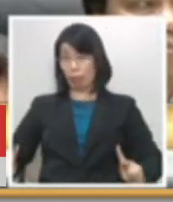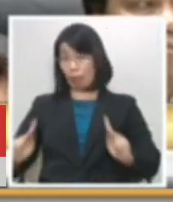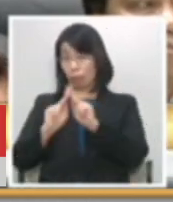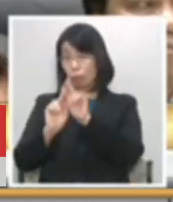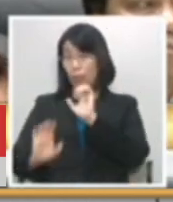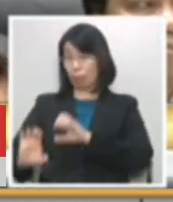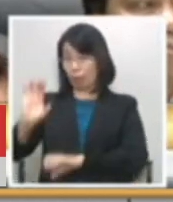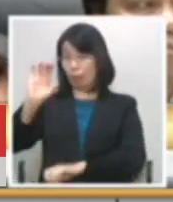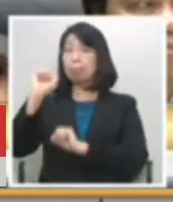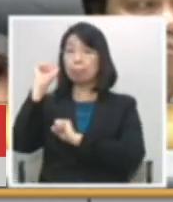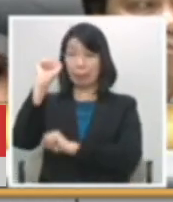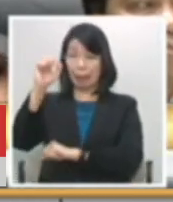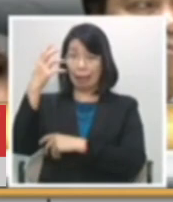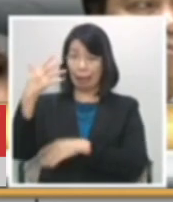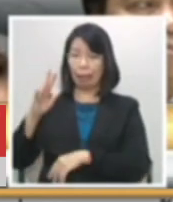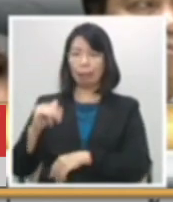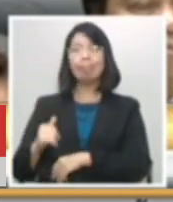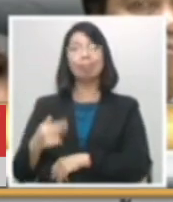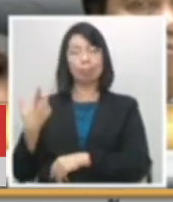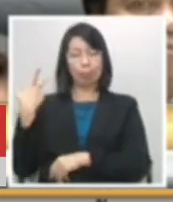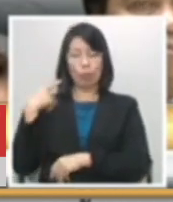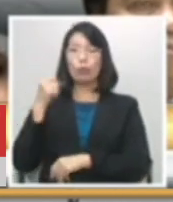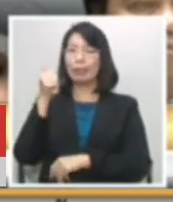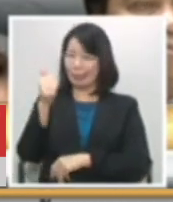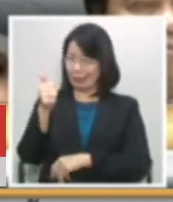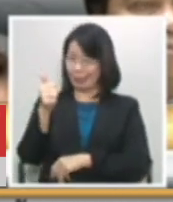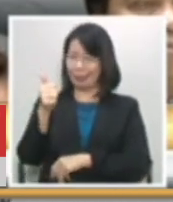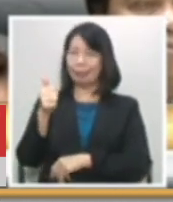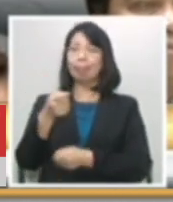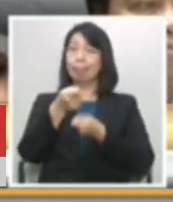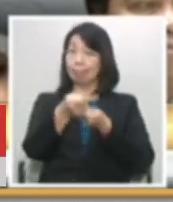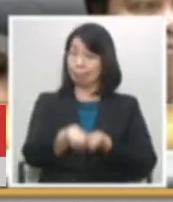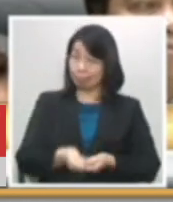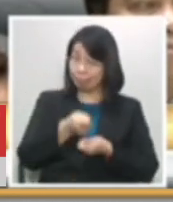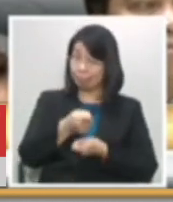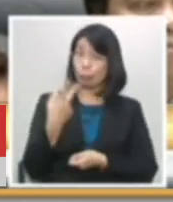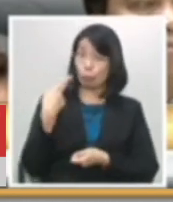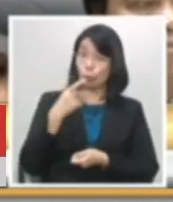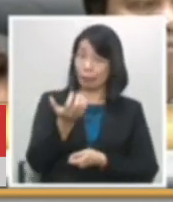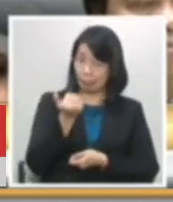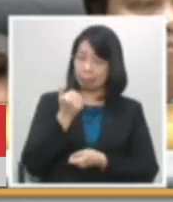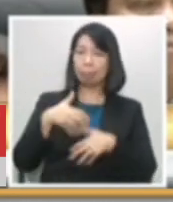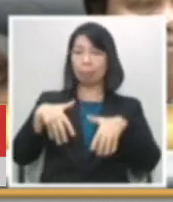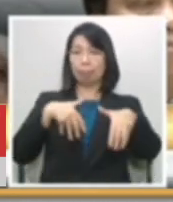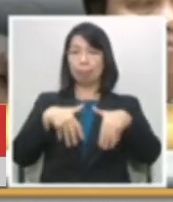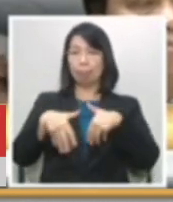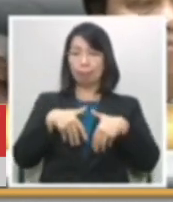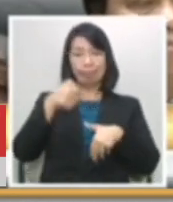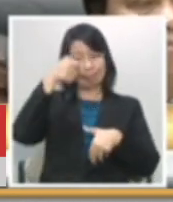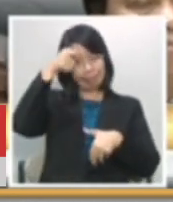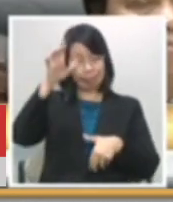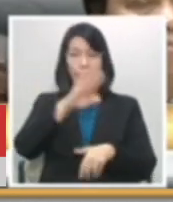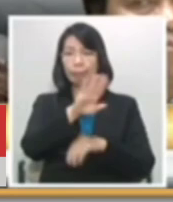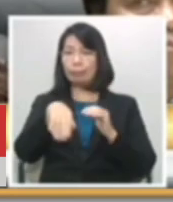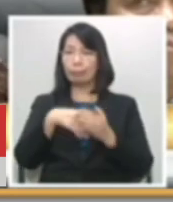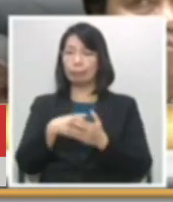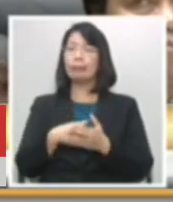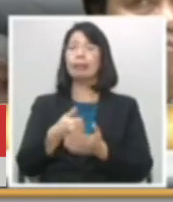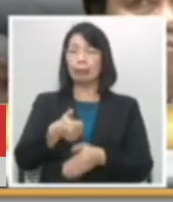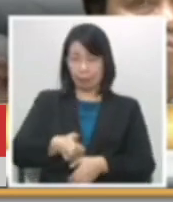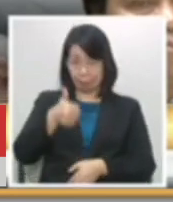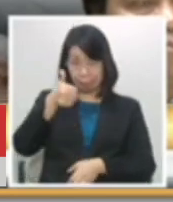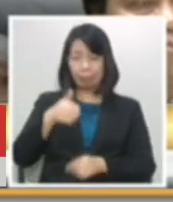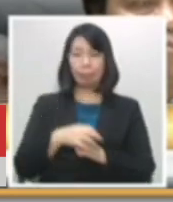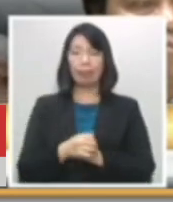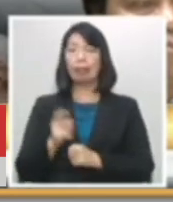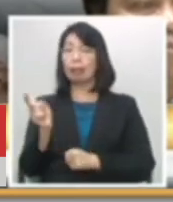าศนั้นมันเป็นผลดีต่อเกษตรกรหรือชาวบ้านคนทุกคนยากอย่างไรครับการ